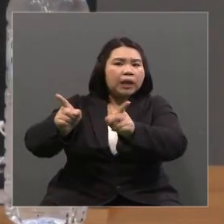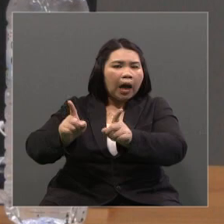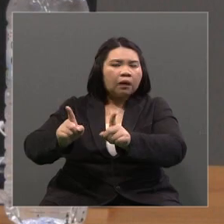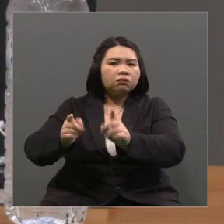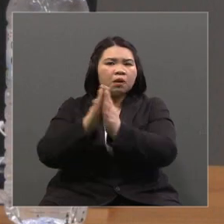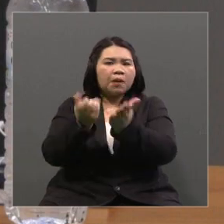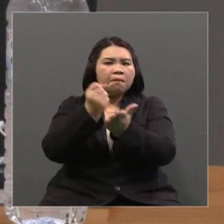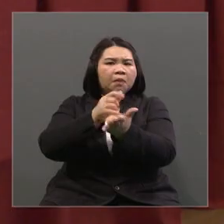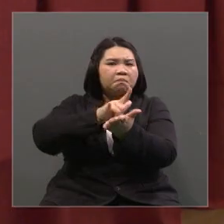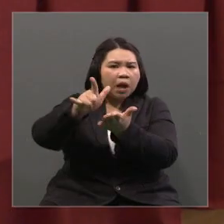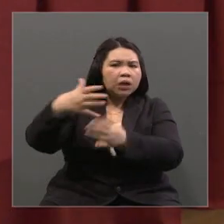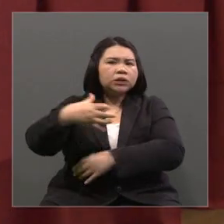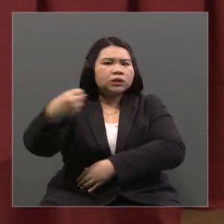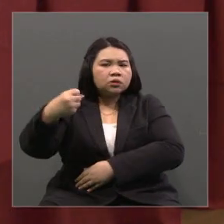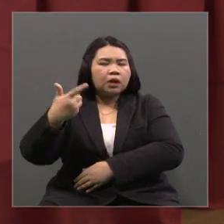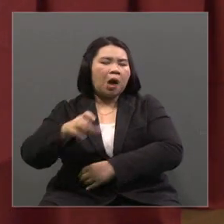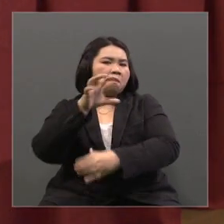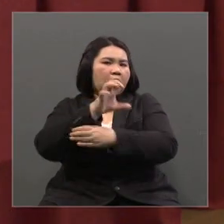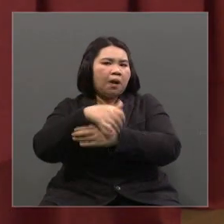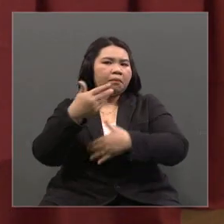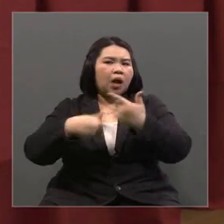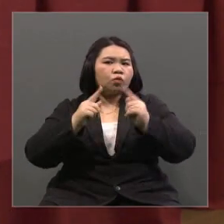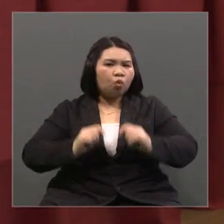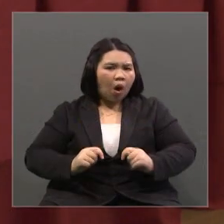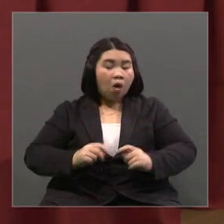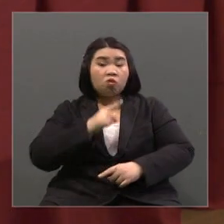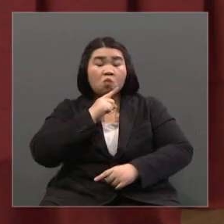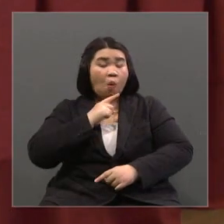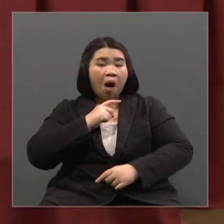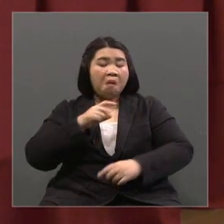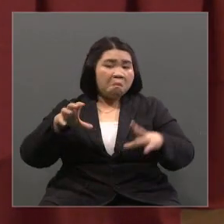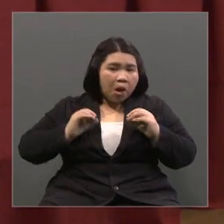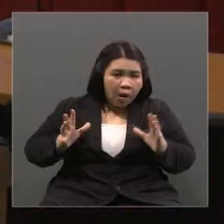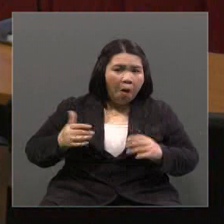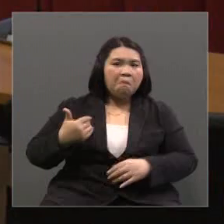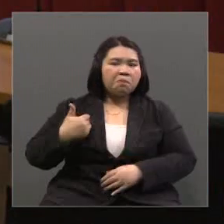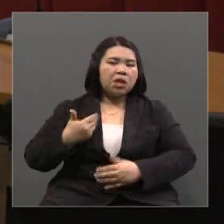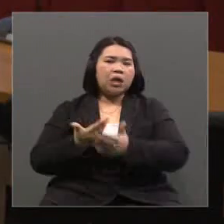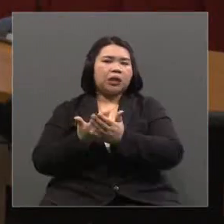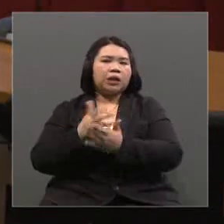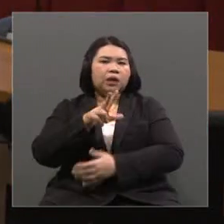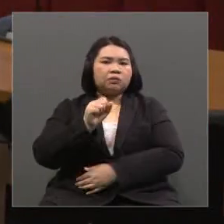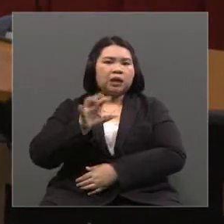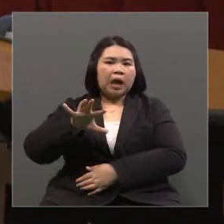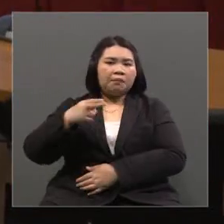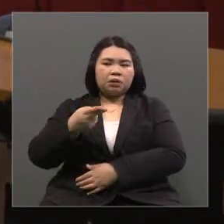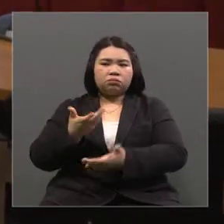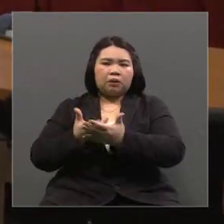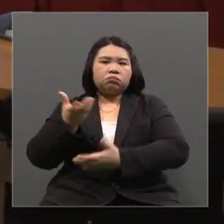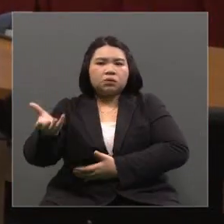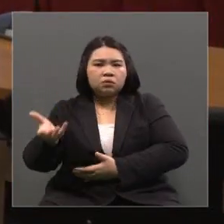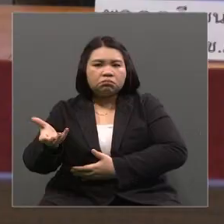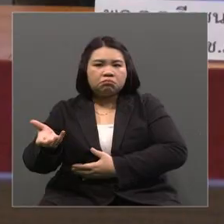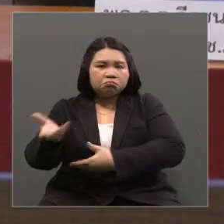หนังสือเดินทางเอาไว้ก่อนจะบังคับให้ค้าประเวณีถ้าไม่ยินยอมก็จะต้องนำเงิน 350,000 บาทมาไถ่ตัว